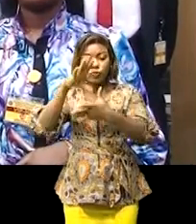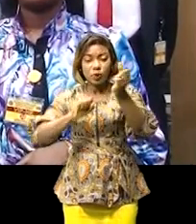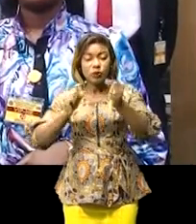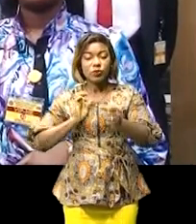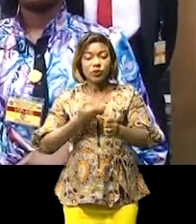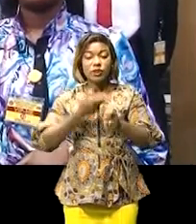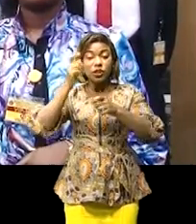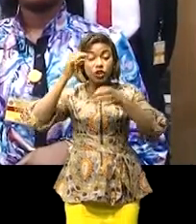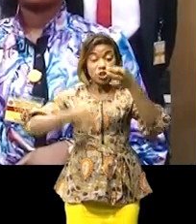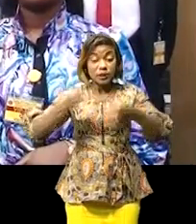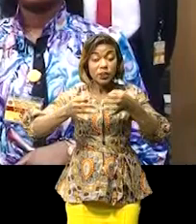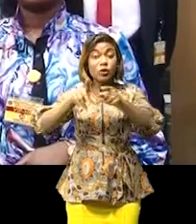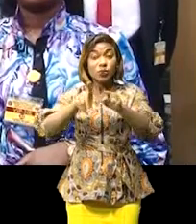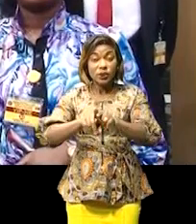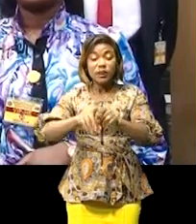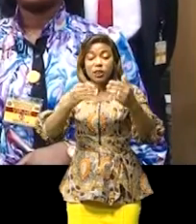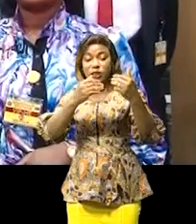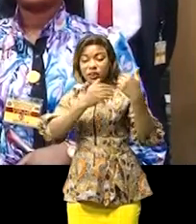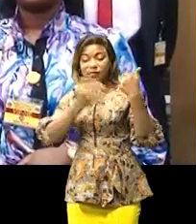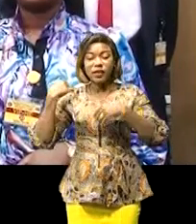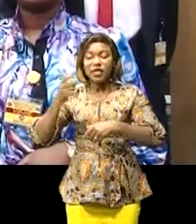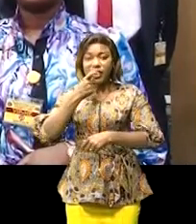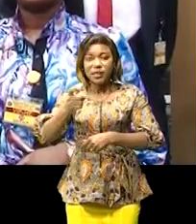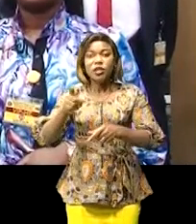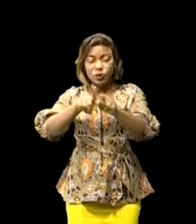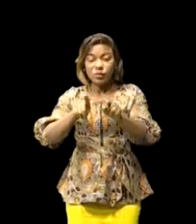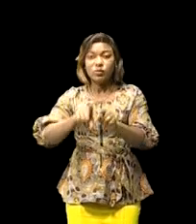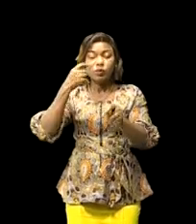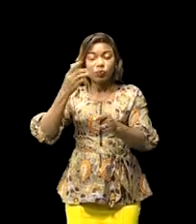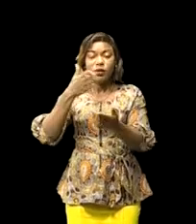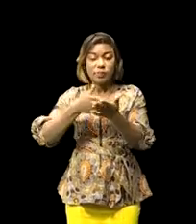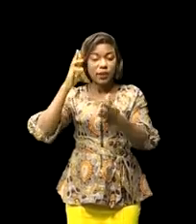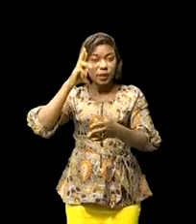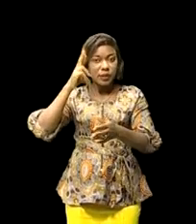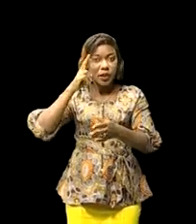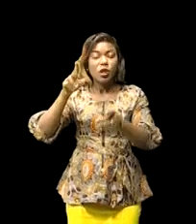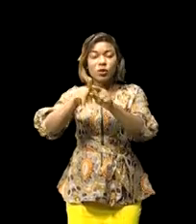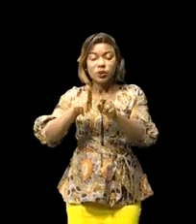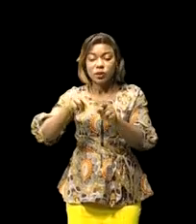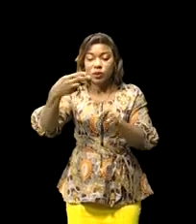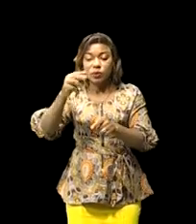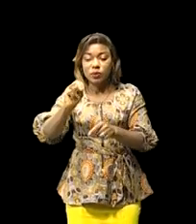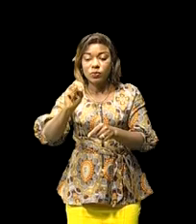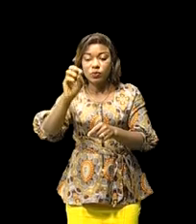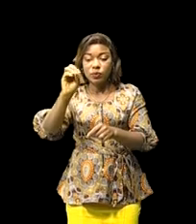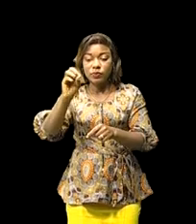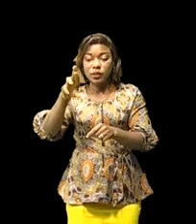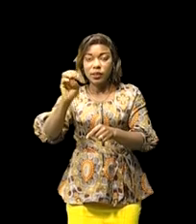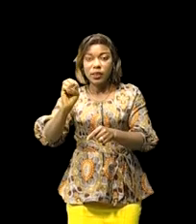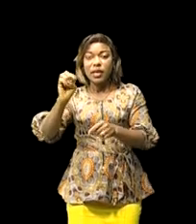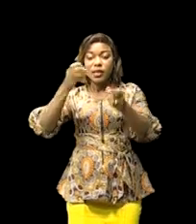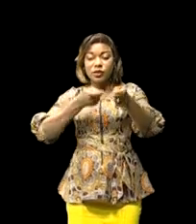justice. Nous croyons également à ce que le chef de l'État nous a dit que cette situation sera jurée. Rappelons qu'Honoré Chama a été assassiné le